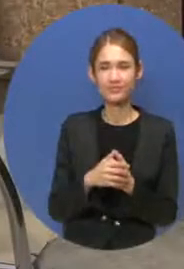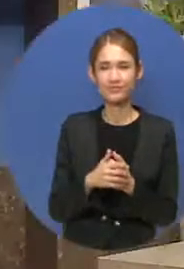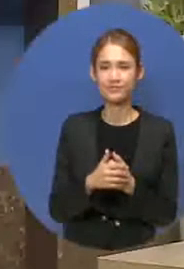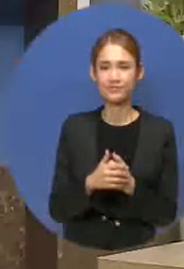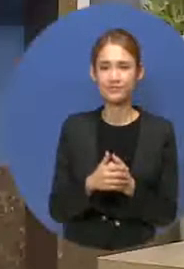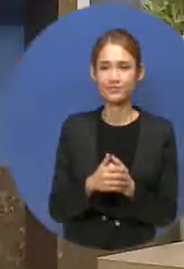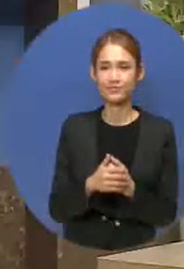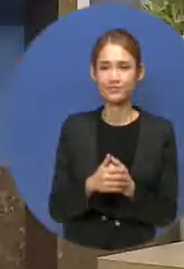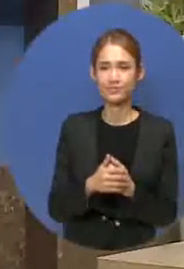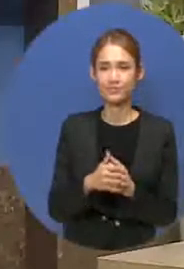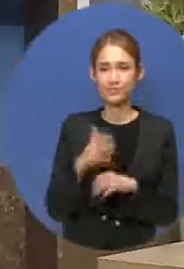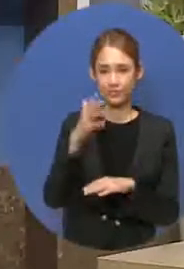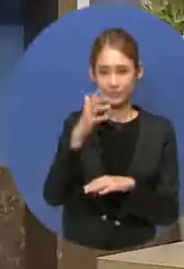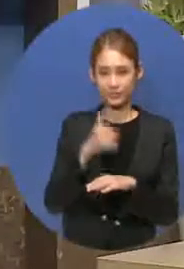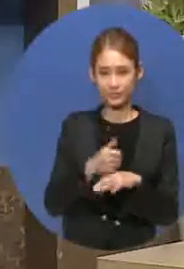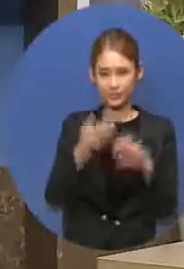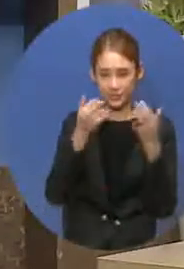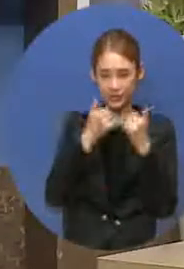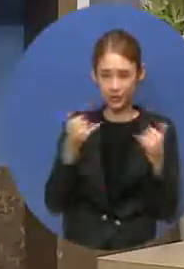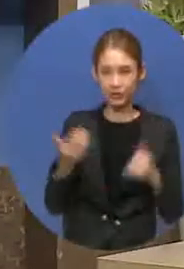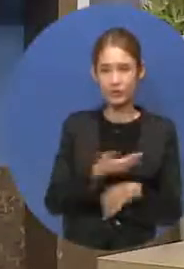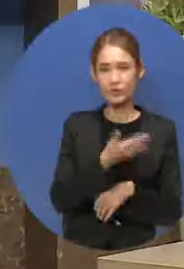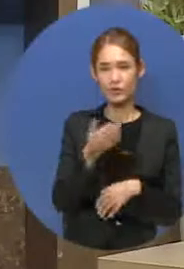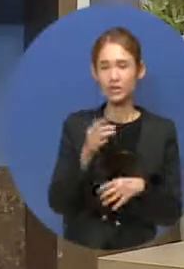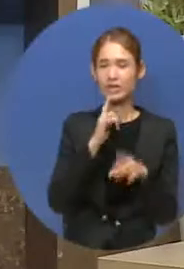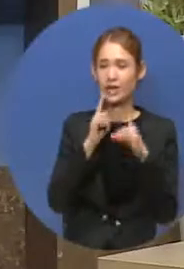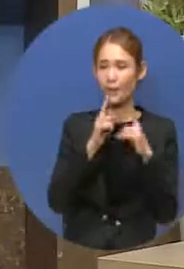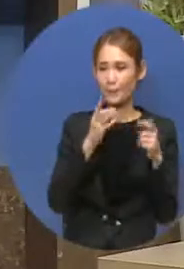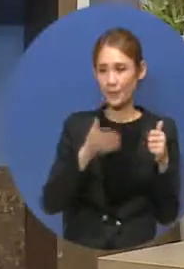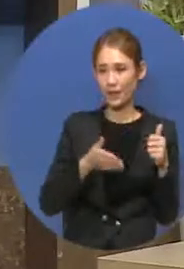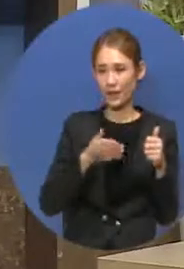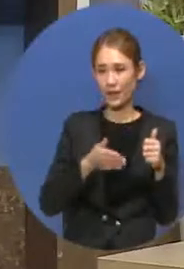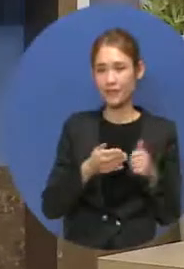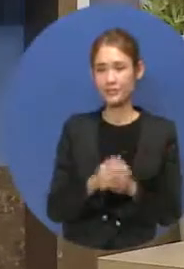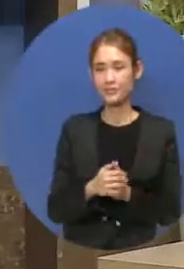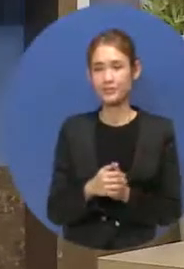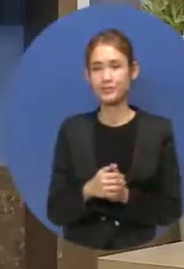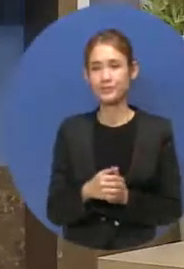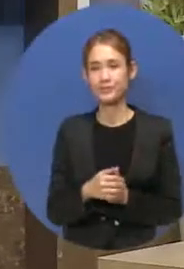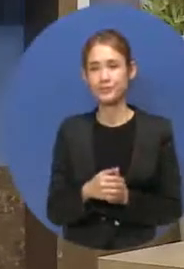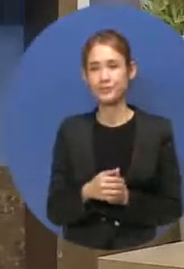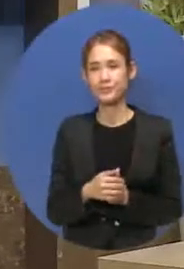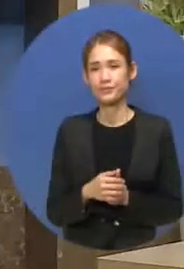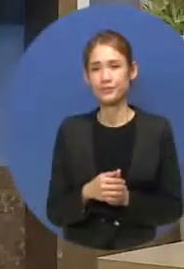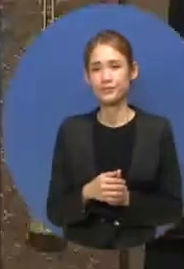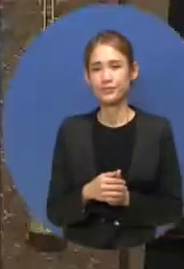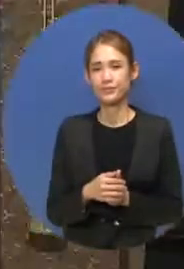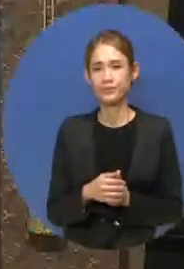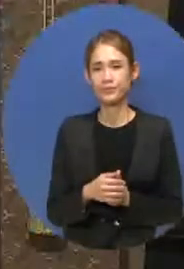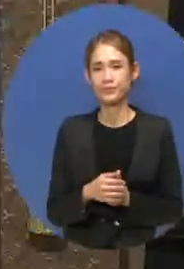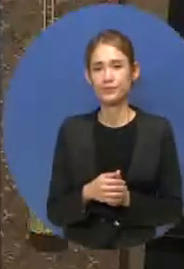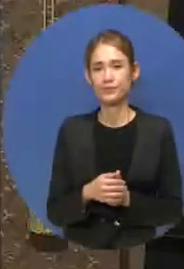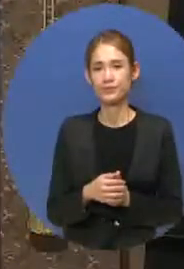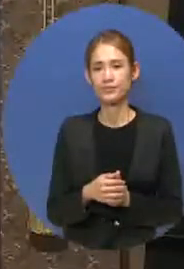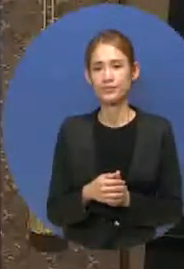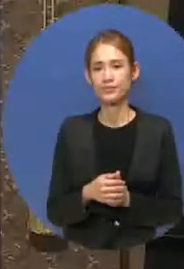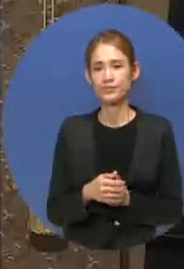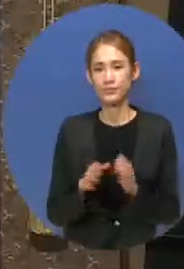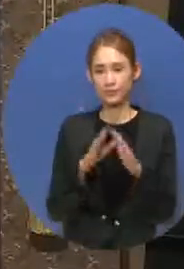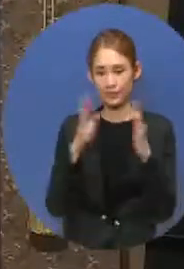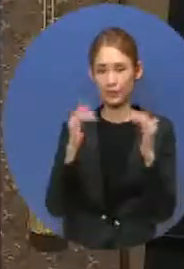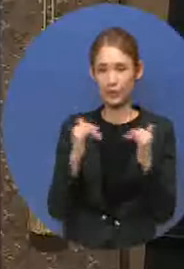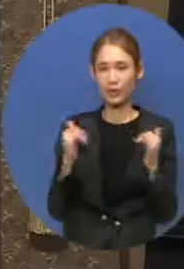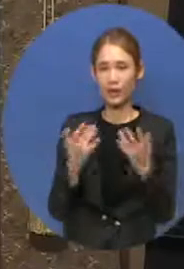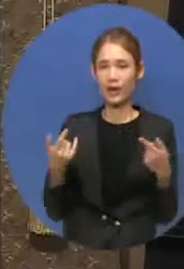대단하십니다. 그럼 이제 마지막으로요. 시청자분들께 인사 한 말씀 부탁드리도록 하겠습니다. 네. 모든